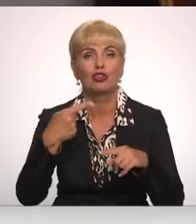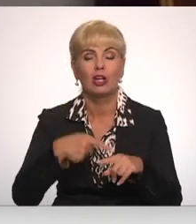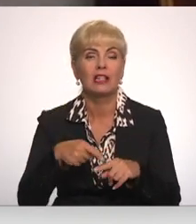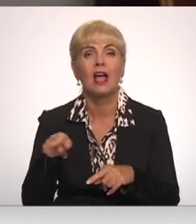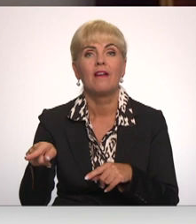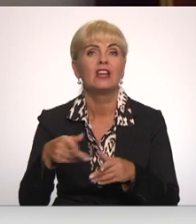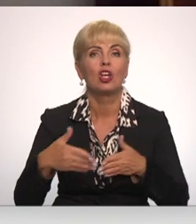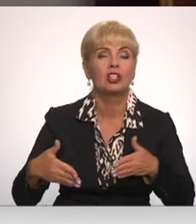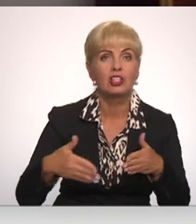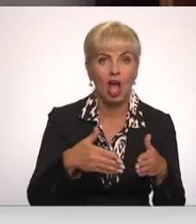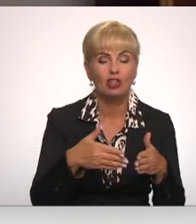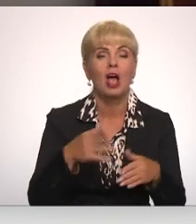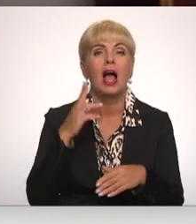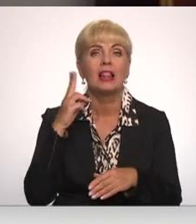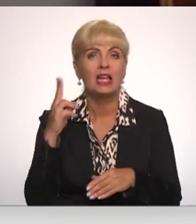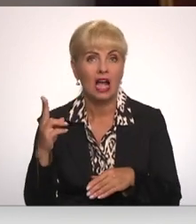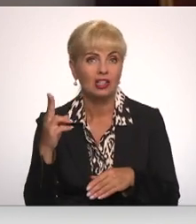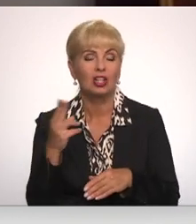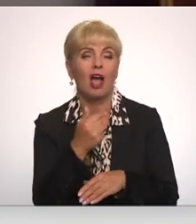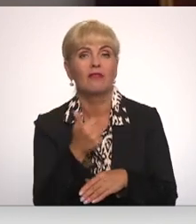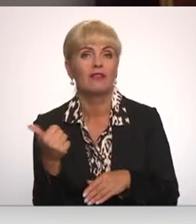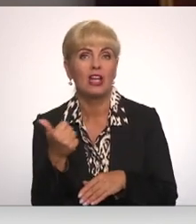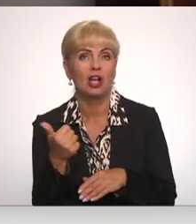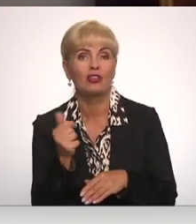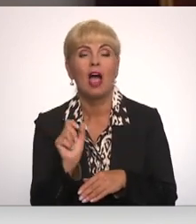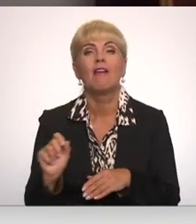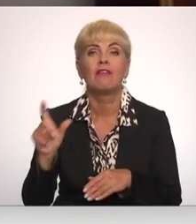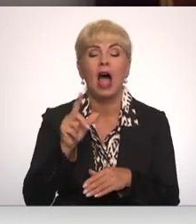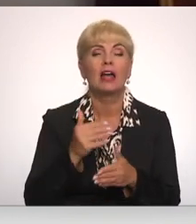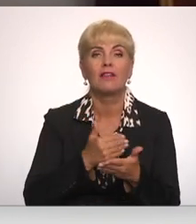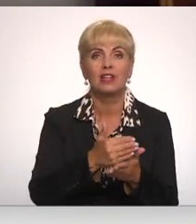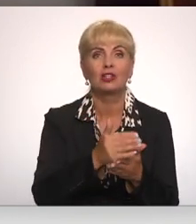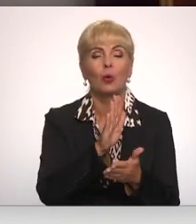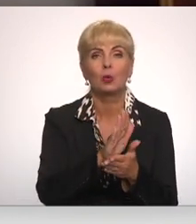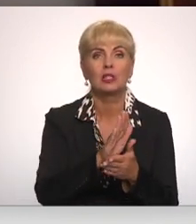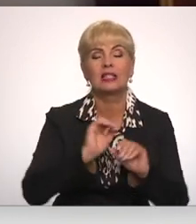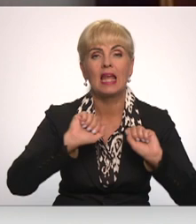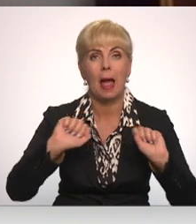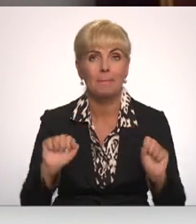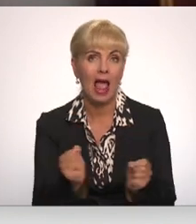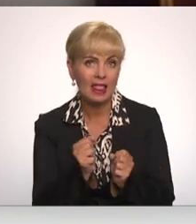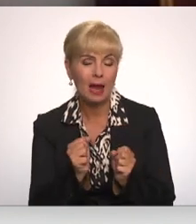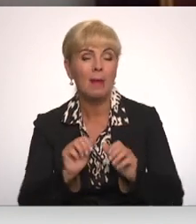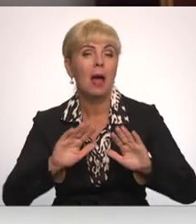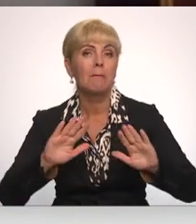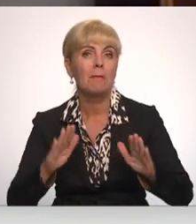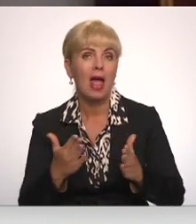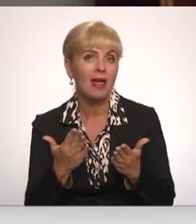viņa ceļš liecina par to, ka viņš tā kā vairāk virzās uz ziemeļiem. Bet